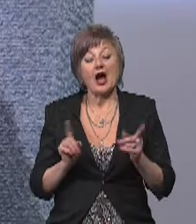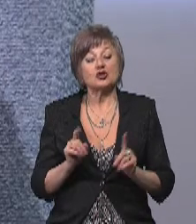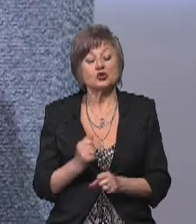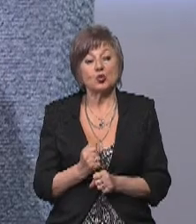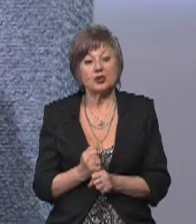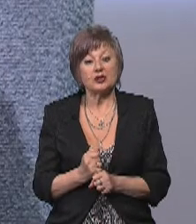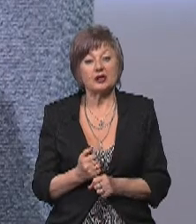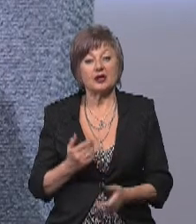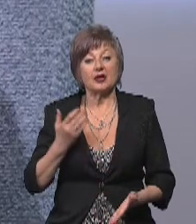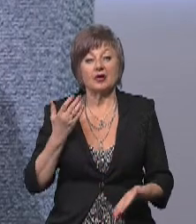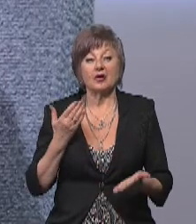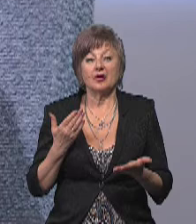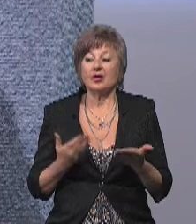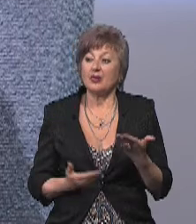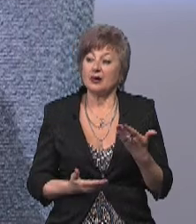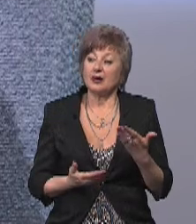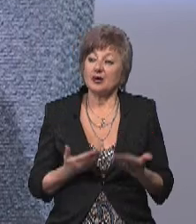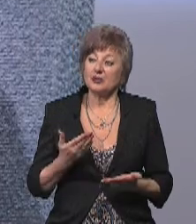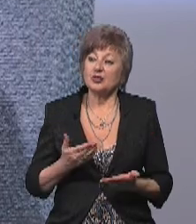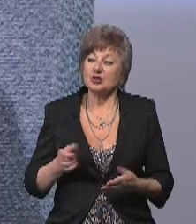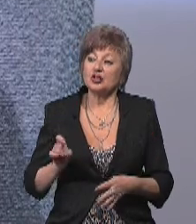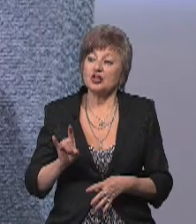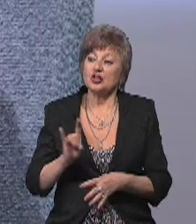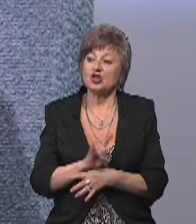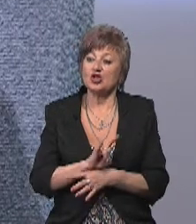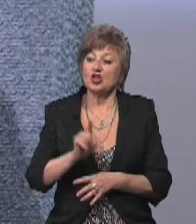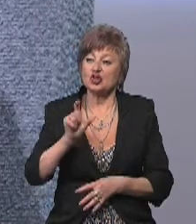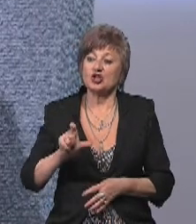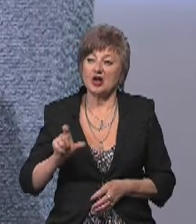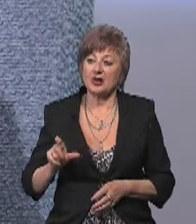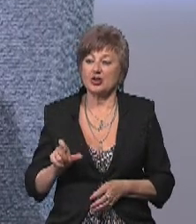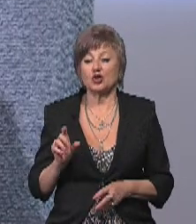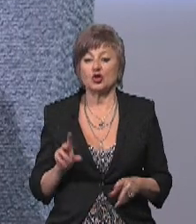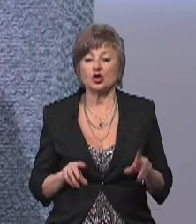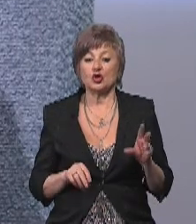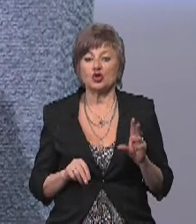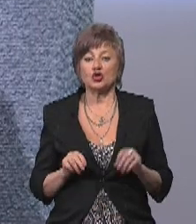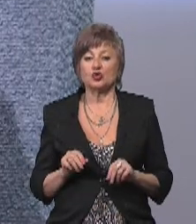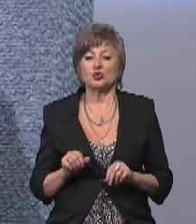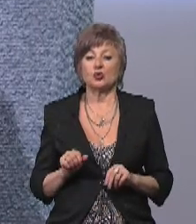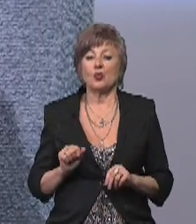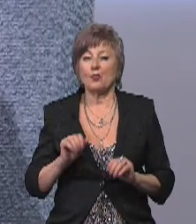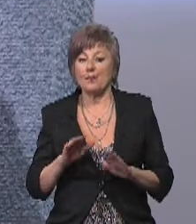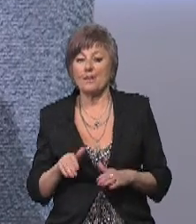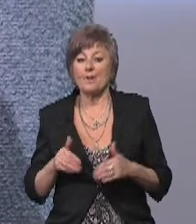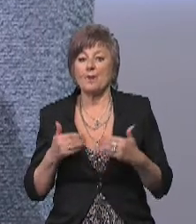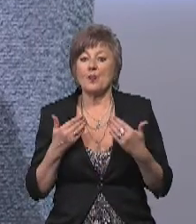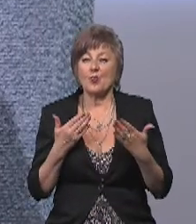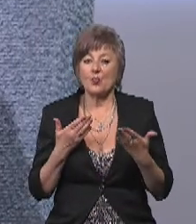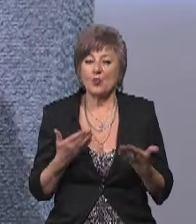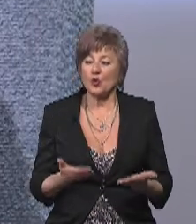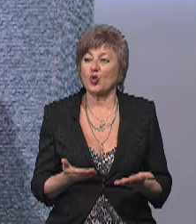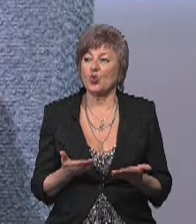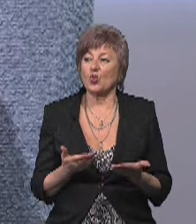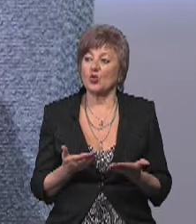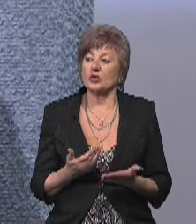коли застосовується гіпноз? От є шахраї, які вважають, що вони можуть впливати гіпнотично на іншу особу.